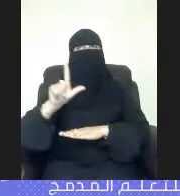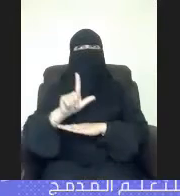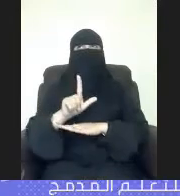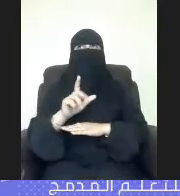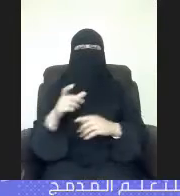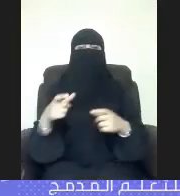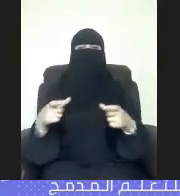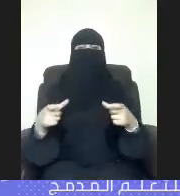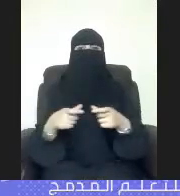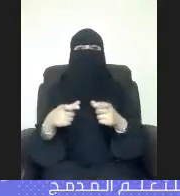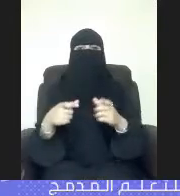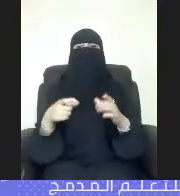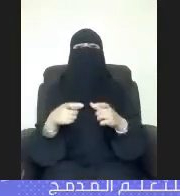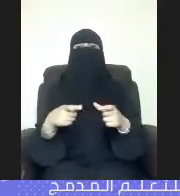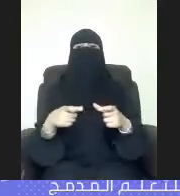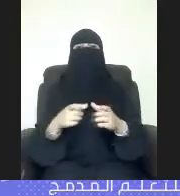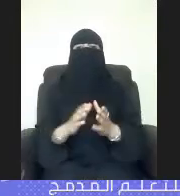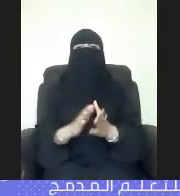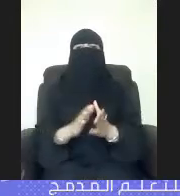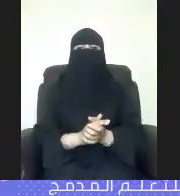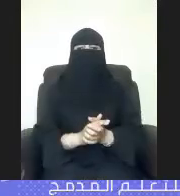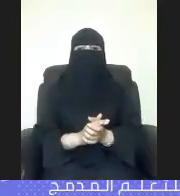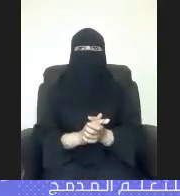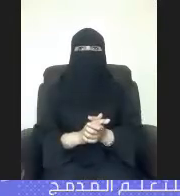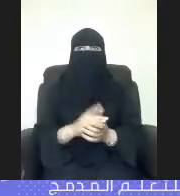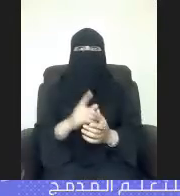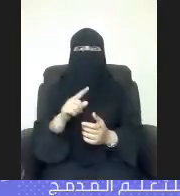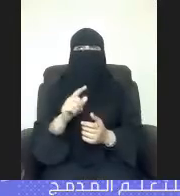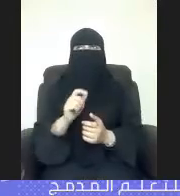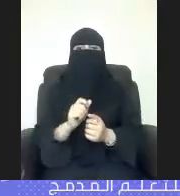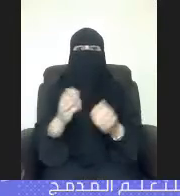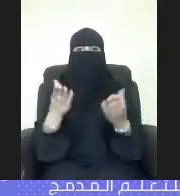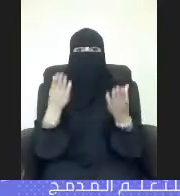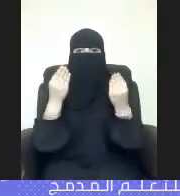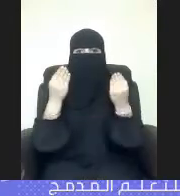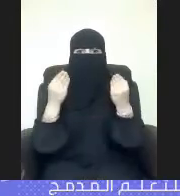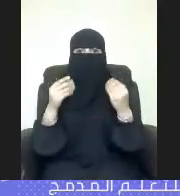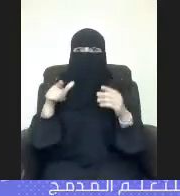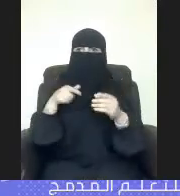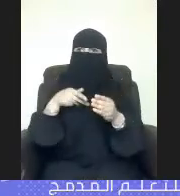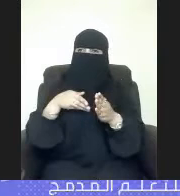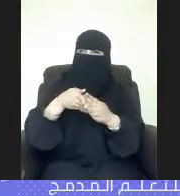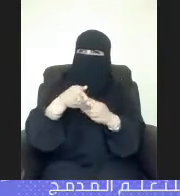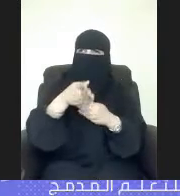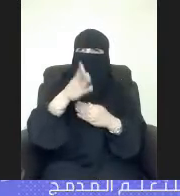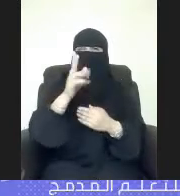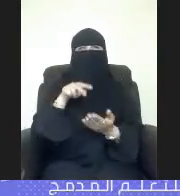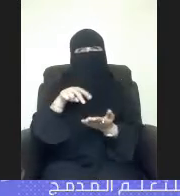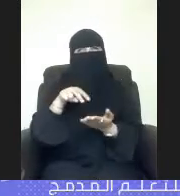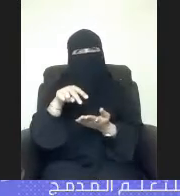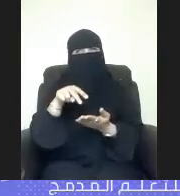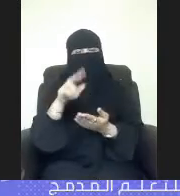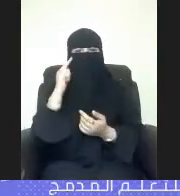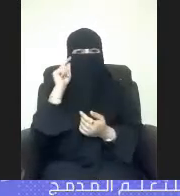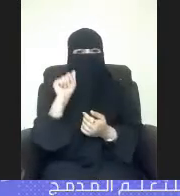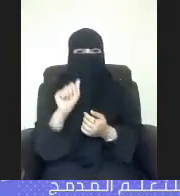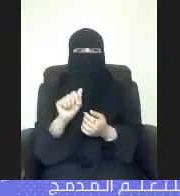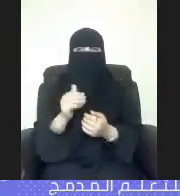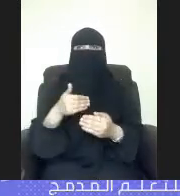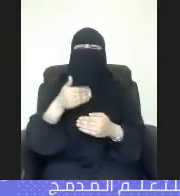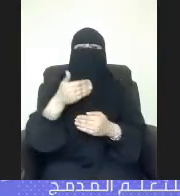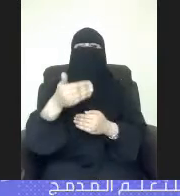الجائحة المميز الذي قاد العملية التعليمية بسلاسة حتى وصلت إلى بر الأمان ولله